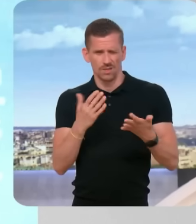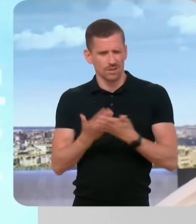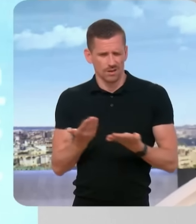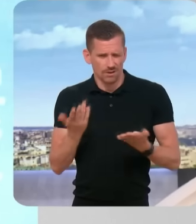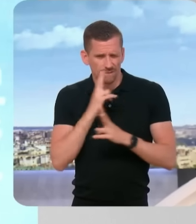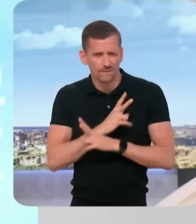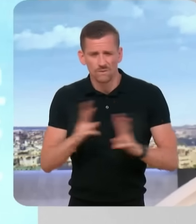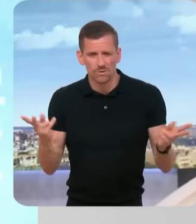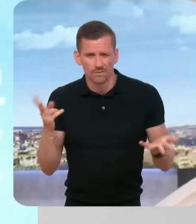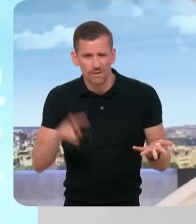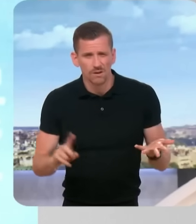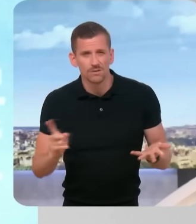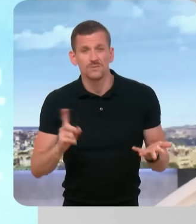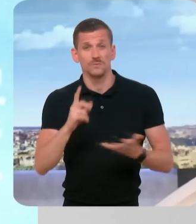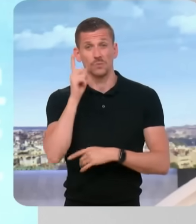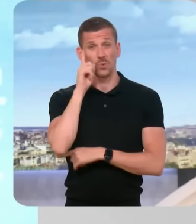par sa dimension